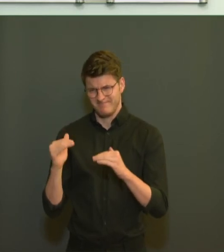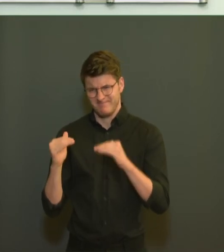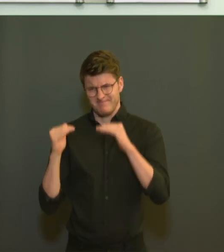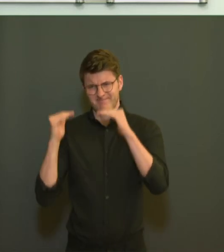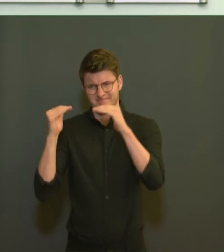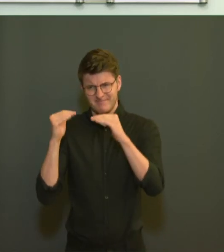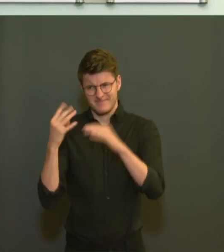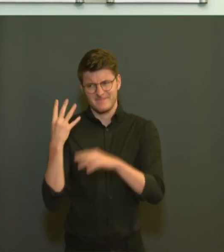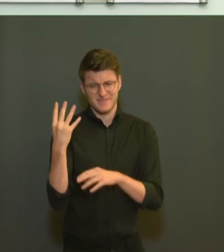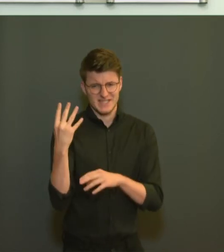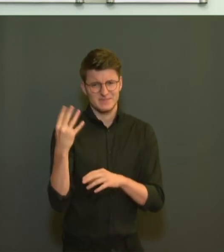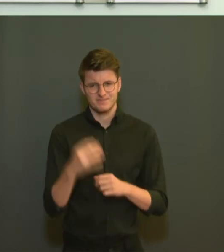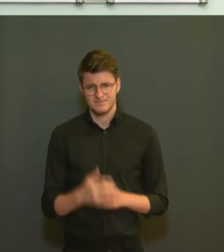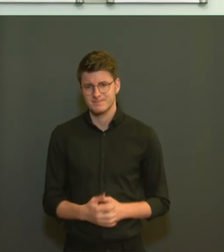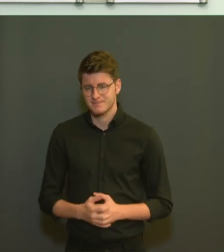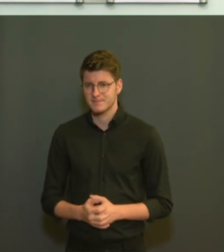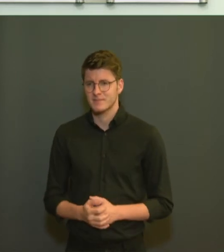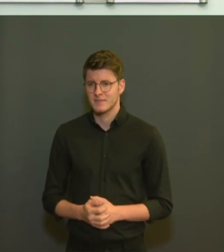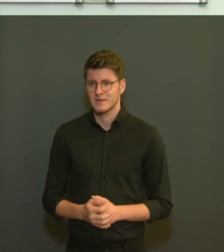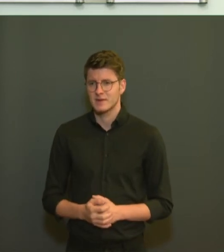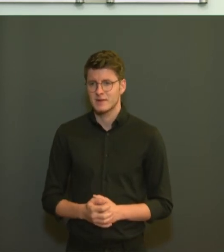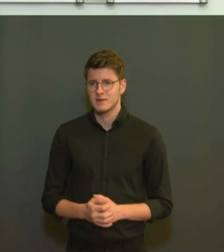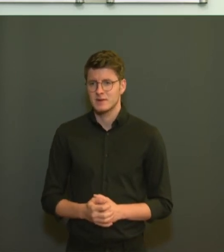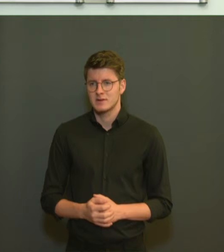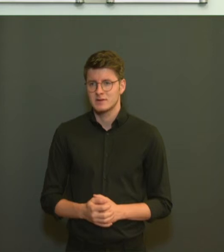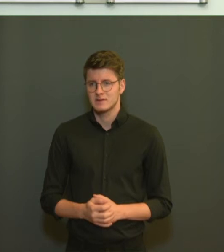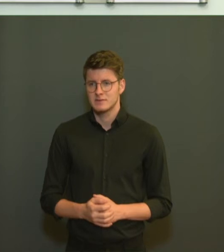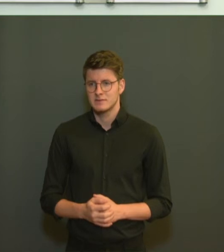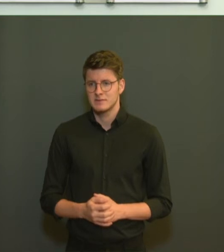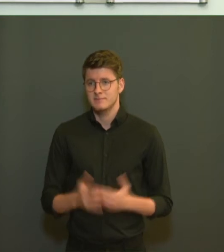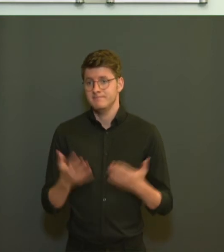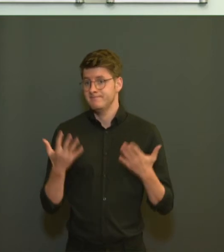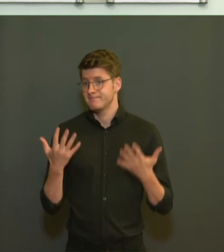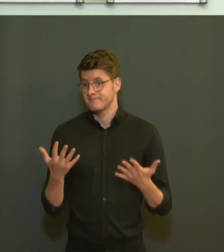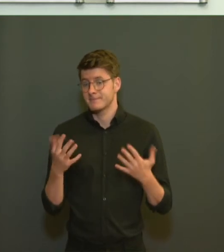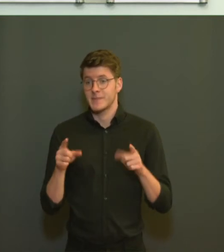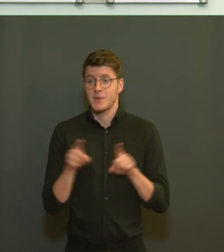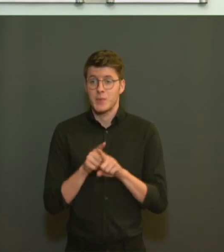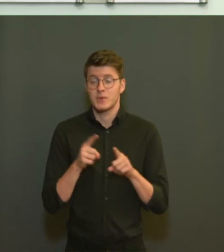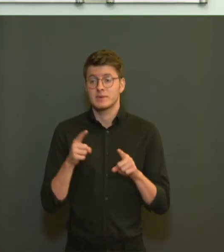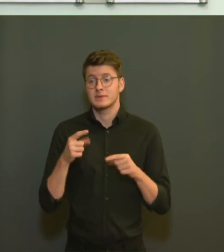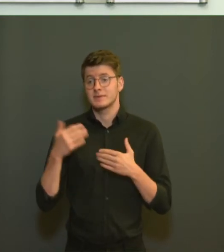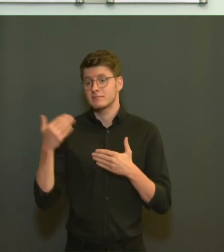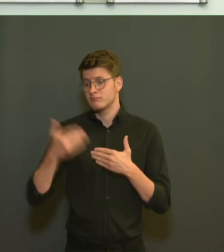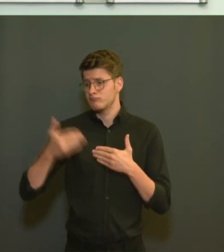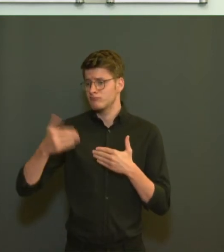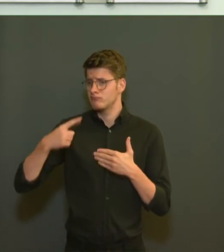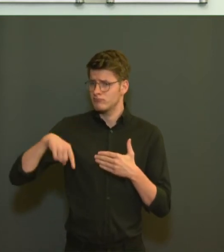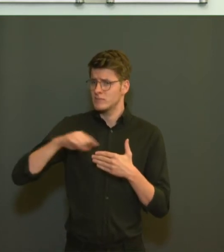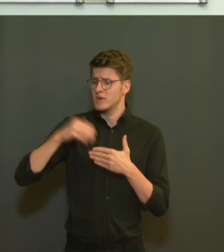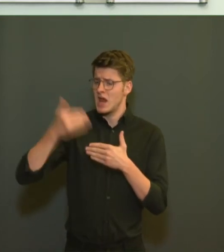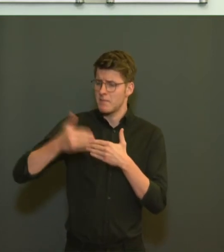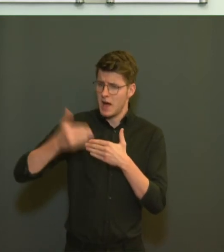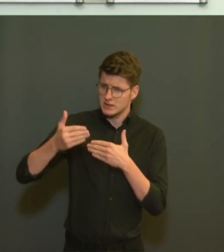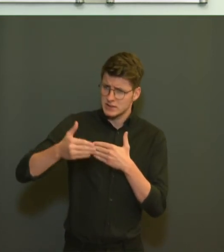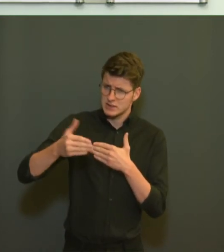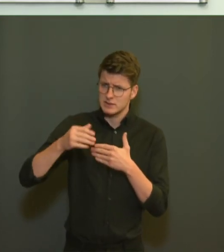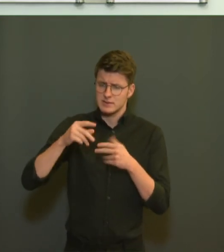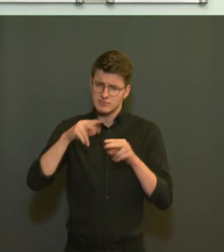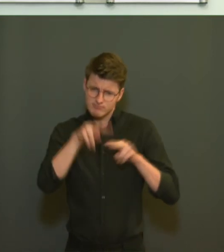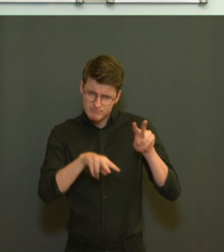4. Verder wordt er ook op regelmatige basis een beoordeling gemaakt van